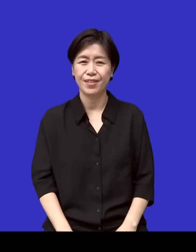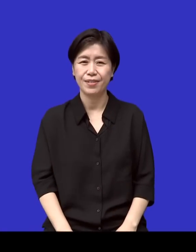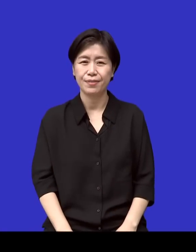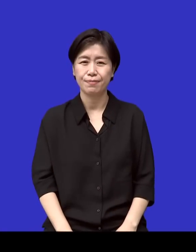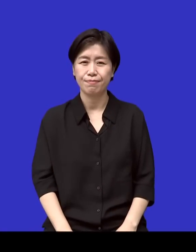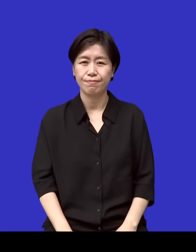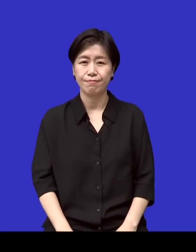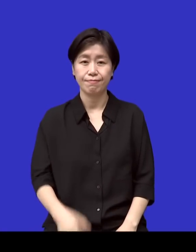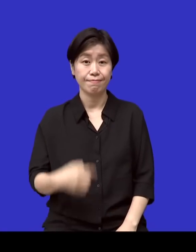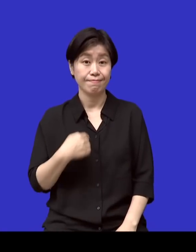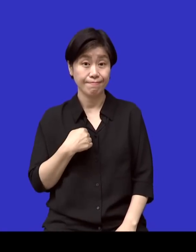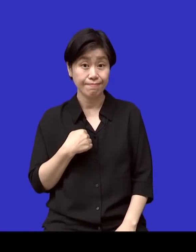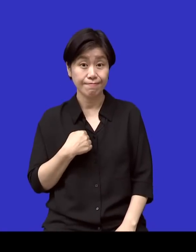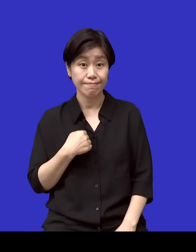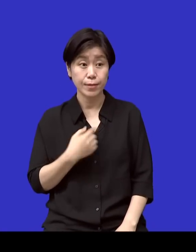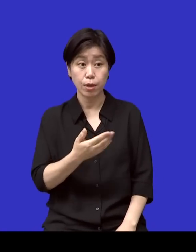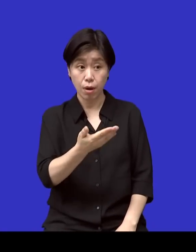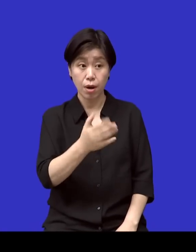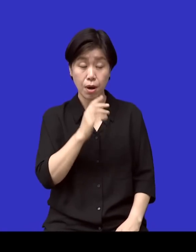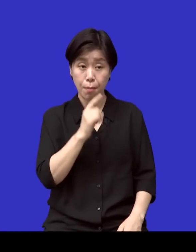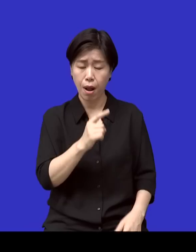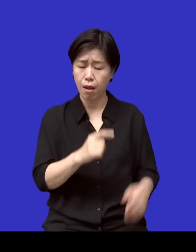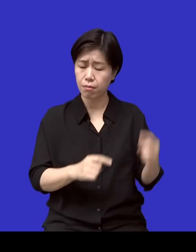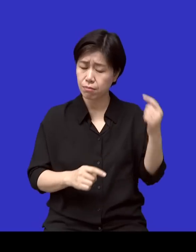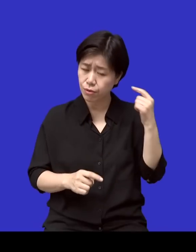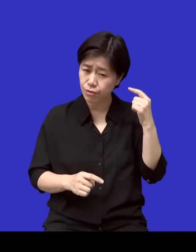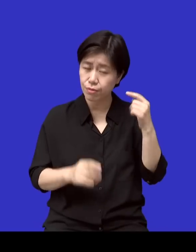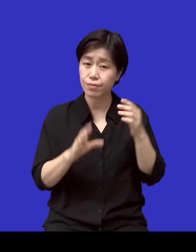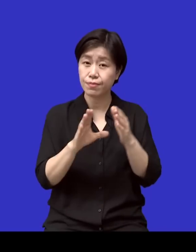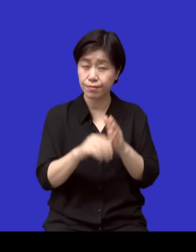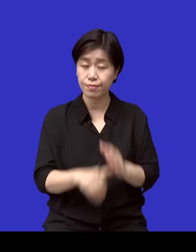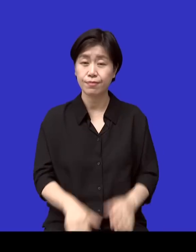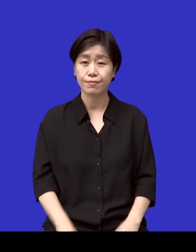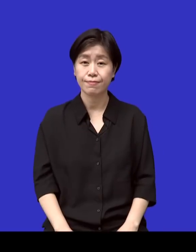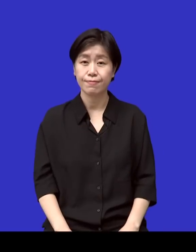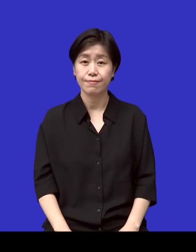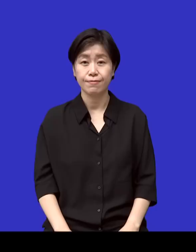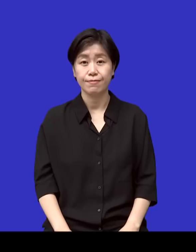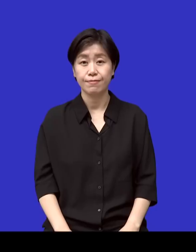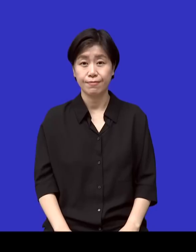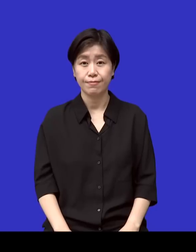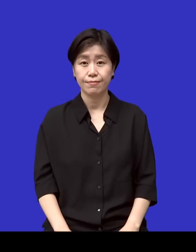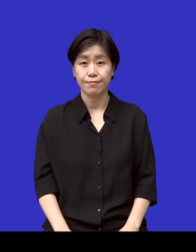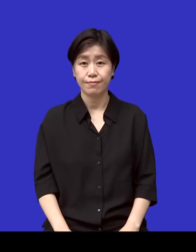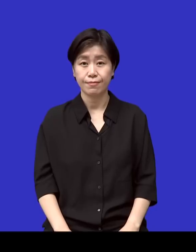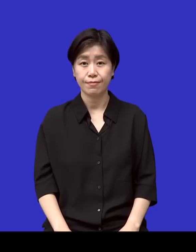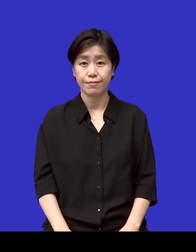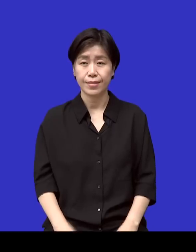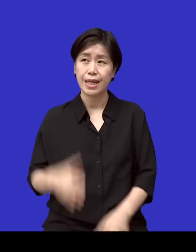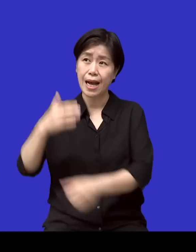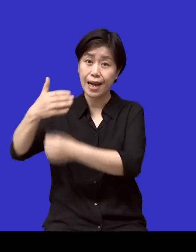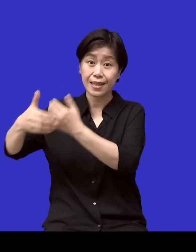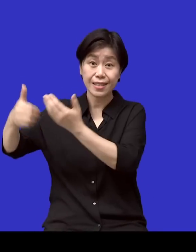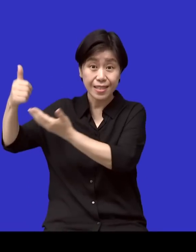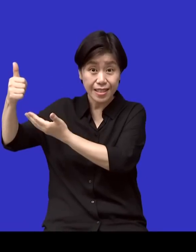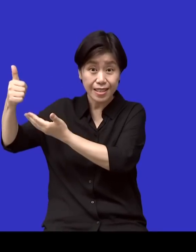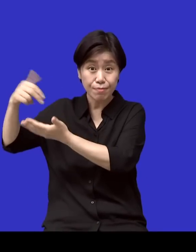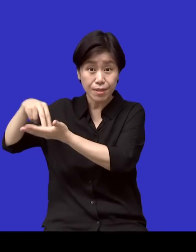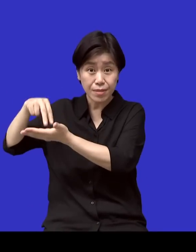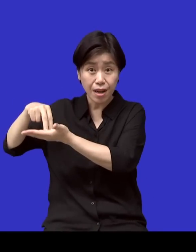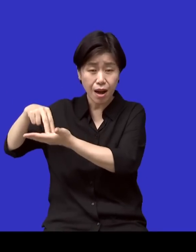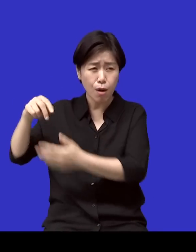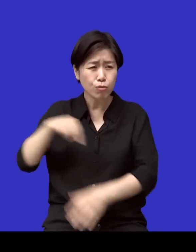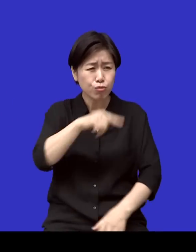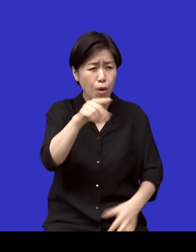소희 선수의 이야기를 들으면서 진짜 쓰시는 거는 방법이 다양하구나라는 걸 느낀